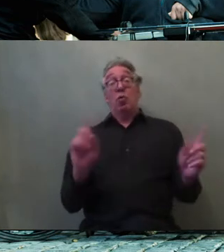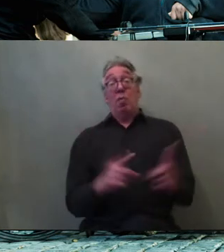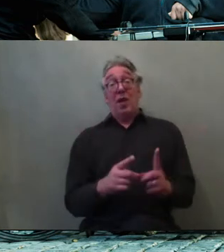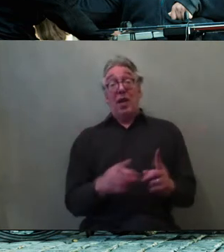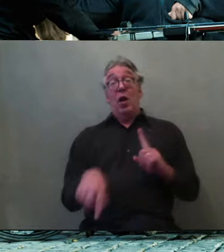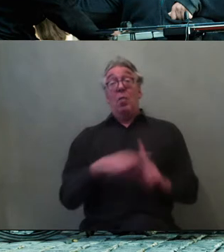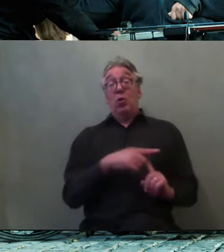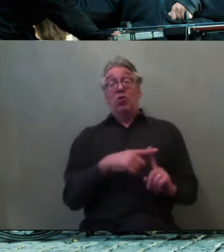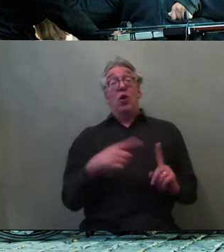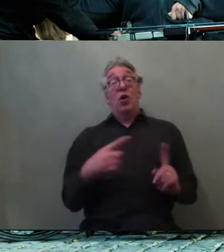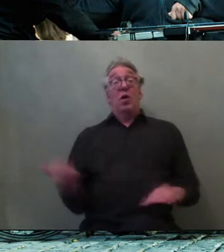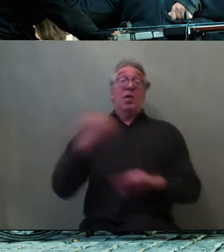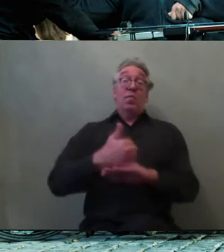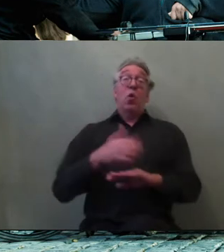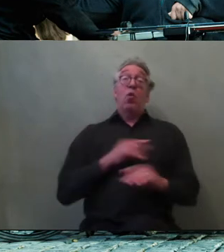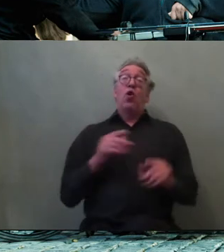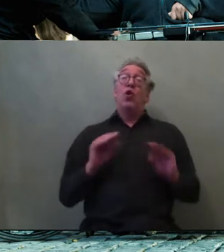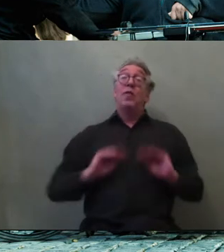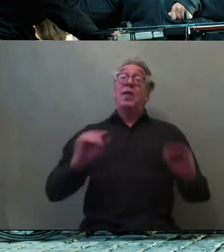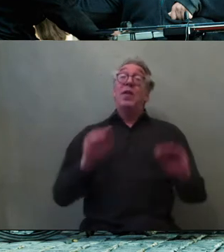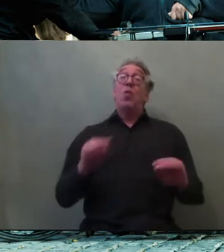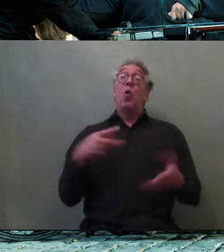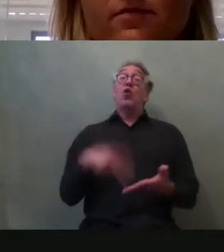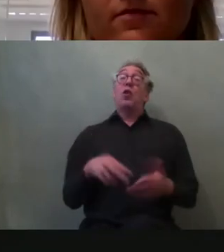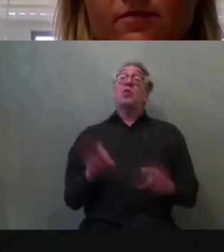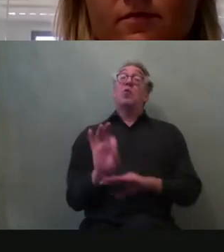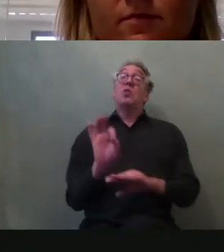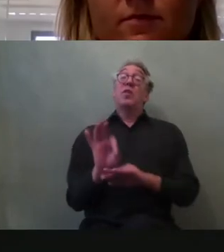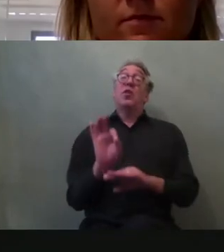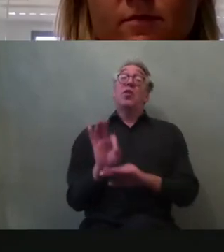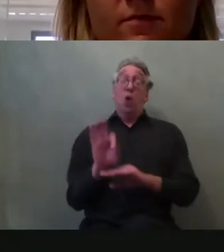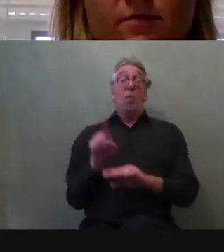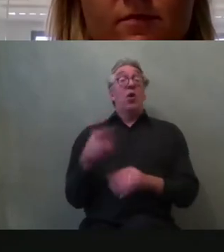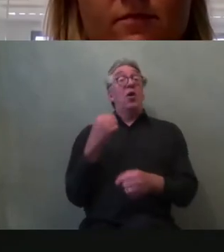voor dansdocenten om eigenlijk te leren werken met een inclusieve dansgroep.